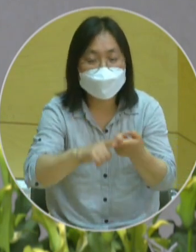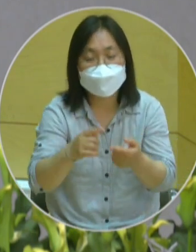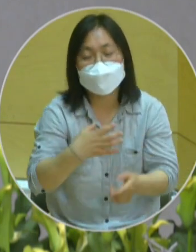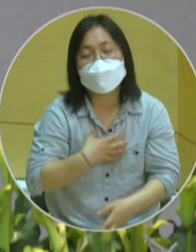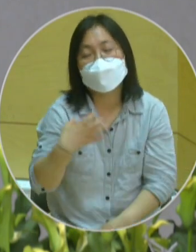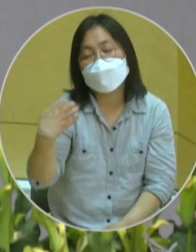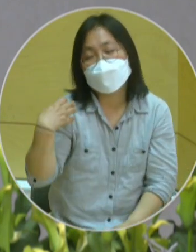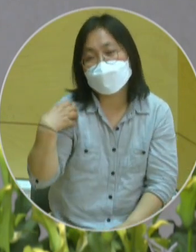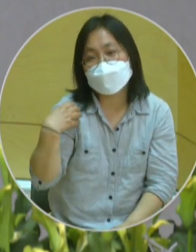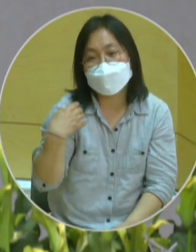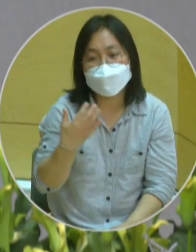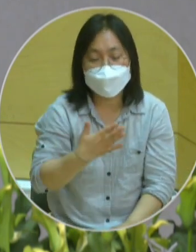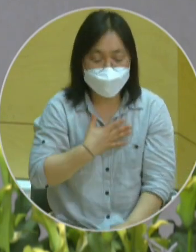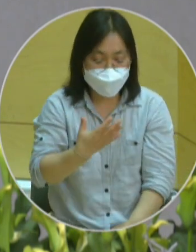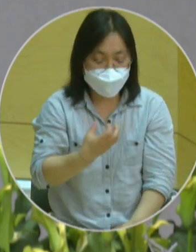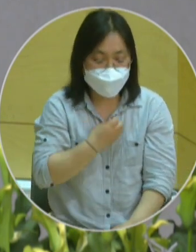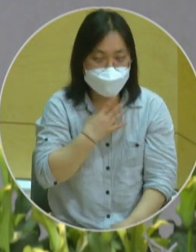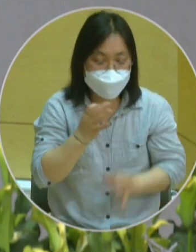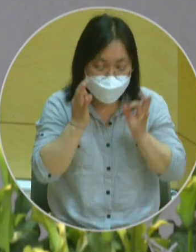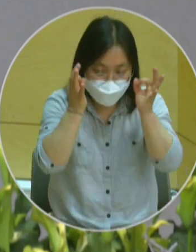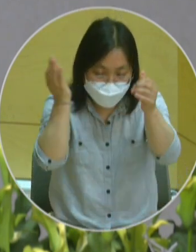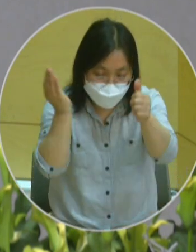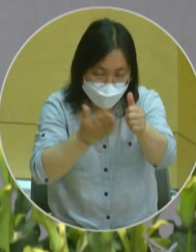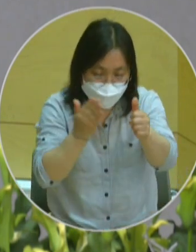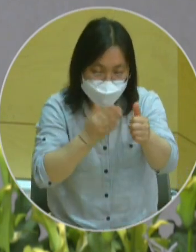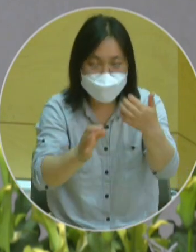있잖아요. 내 것만 간구해서는 안 된다는 거예요.